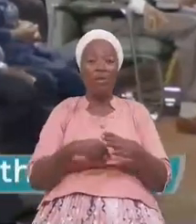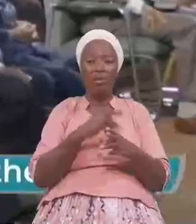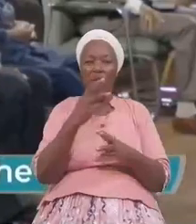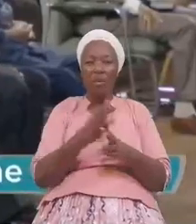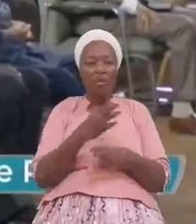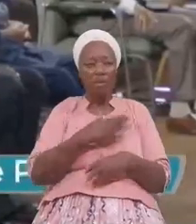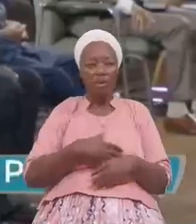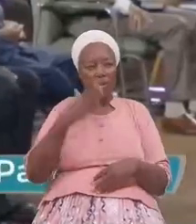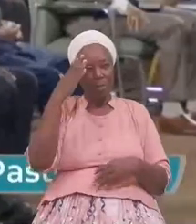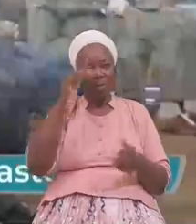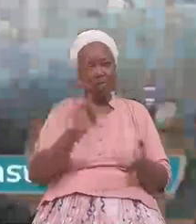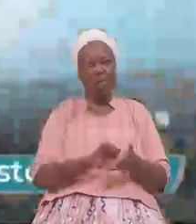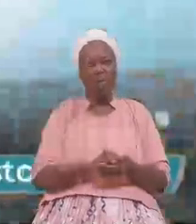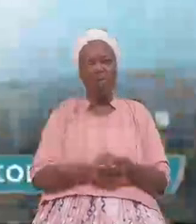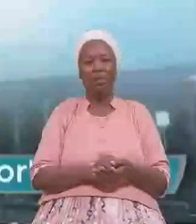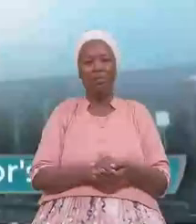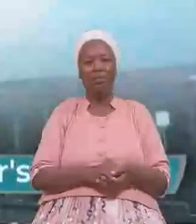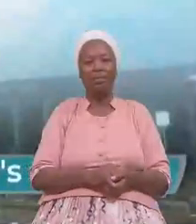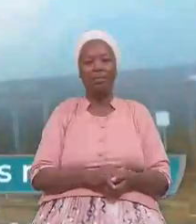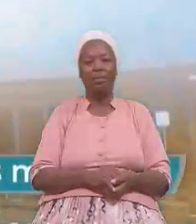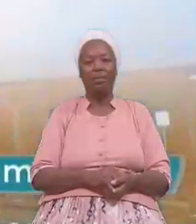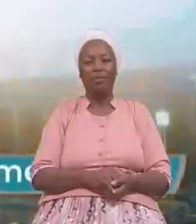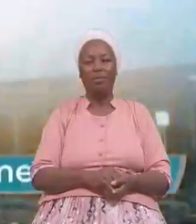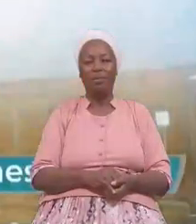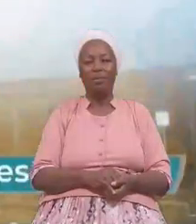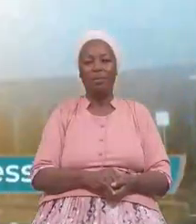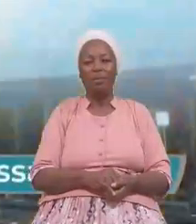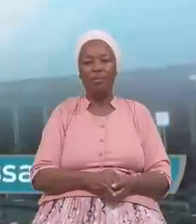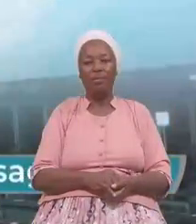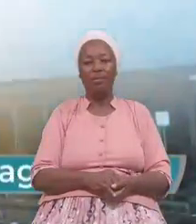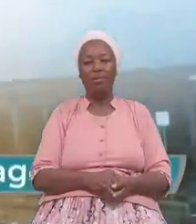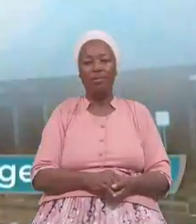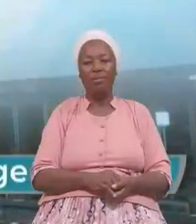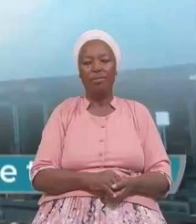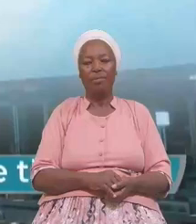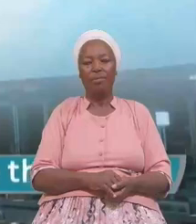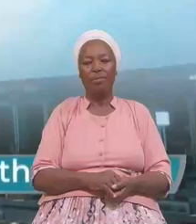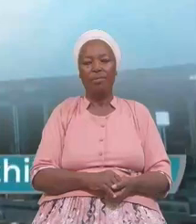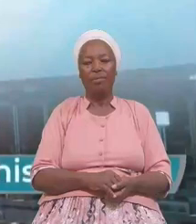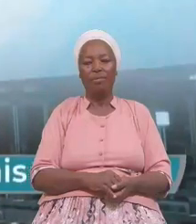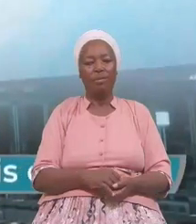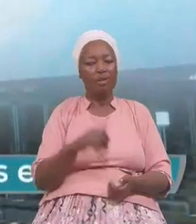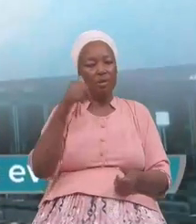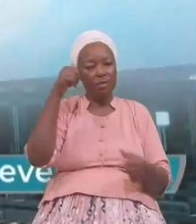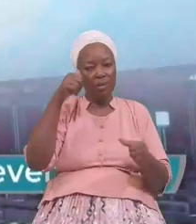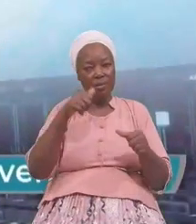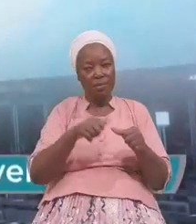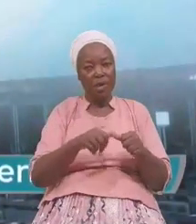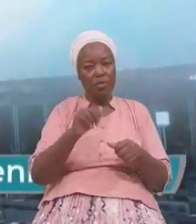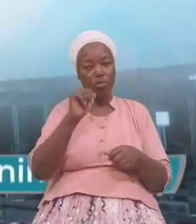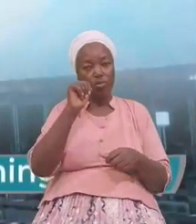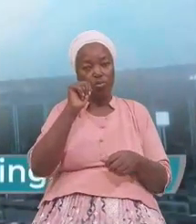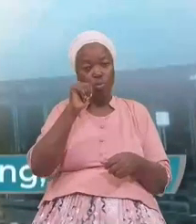monde. On vous donnera plus d'informations dans vos différentes nations, dans vos régions, dans vos provinces, dans